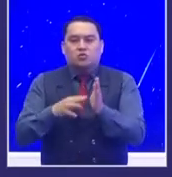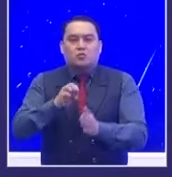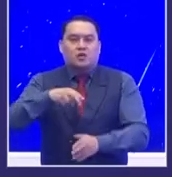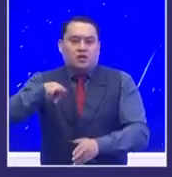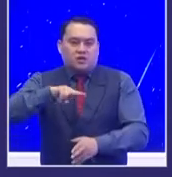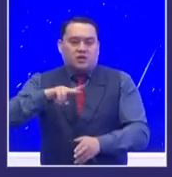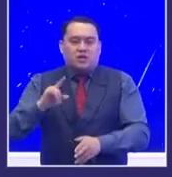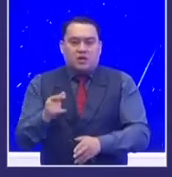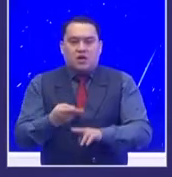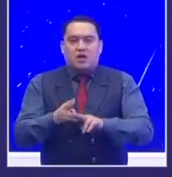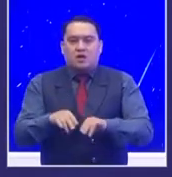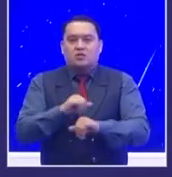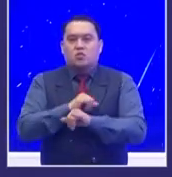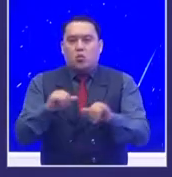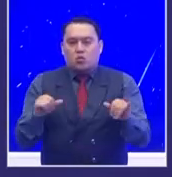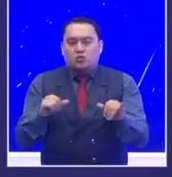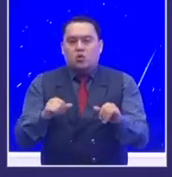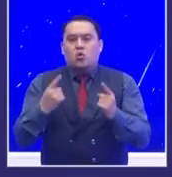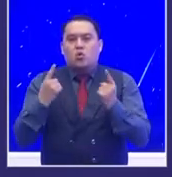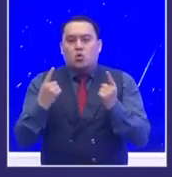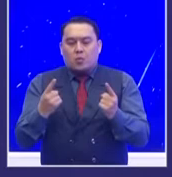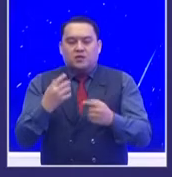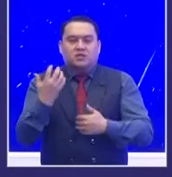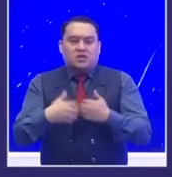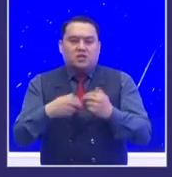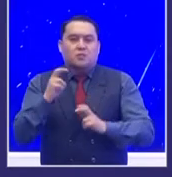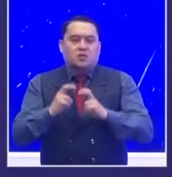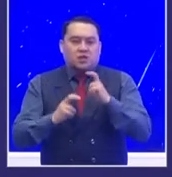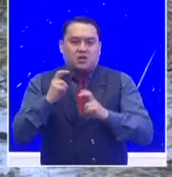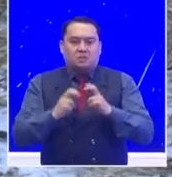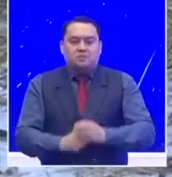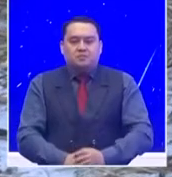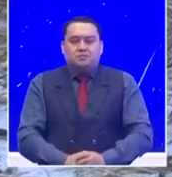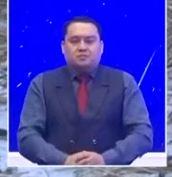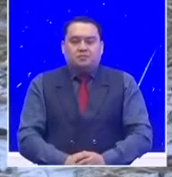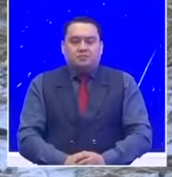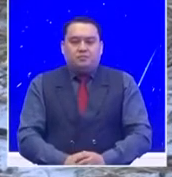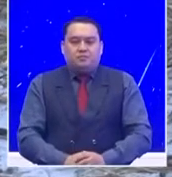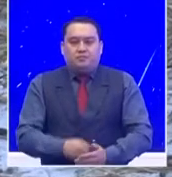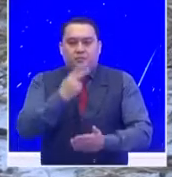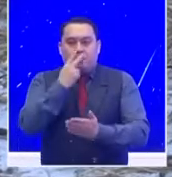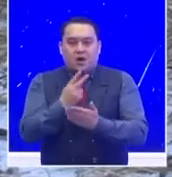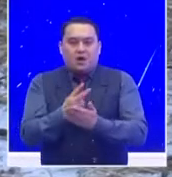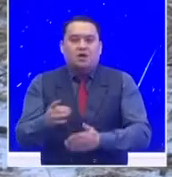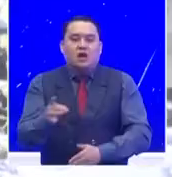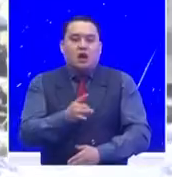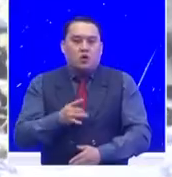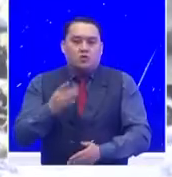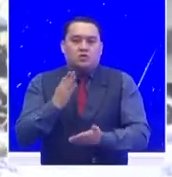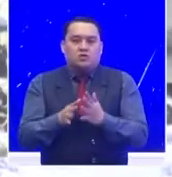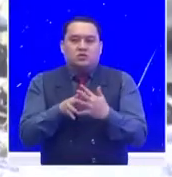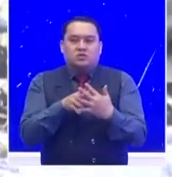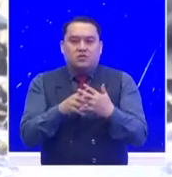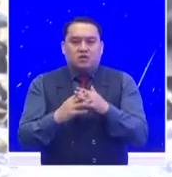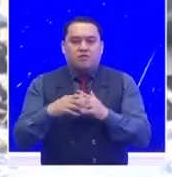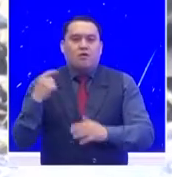тенге за счет расширения 12 действующих крупных и средних предприятий. Хорошими показателями район может похвастаться и в сельском